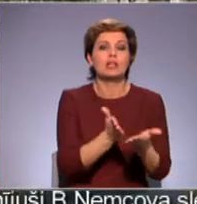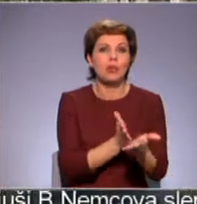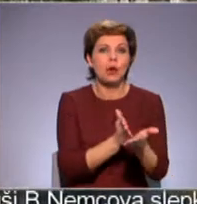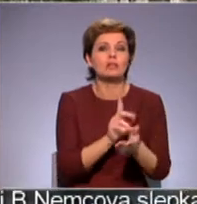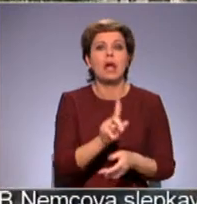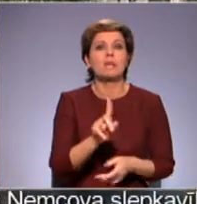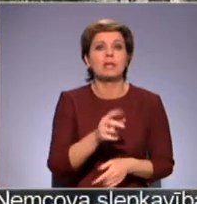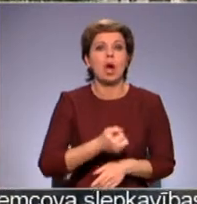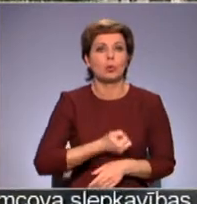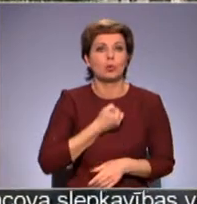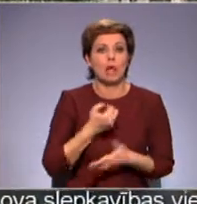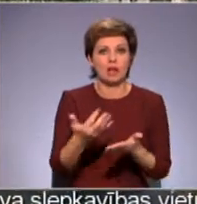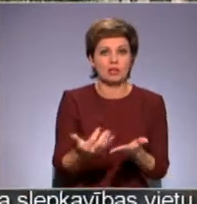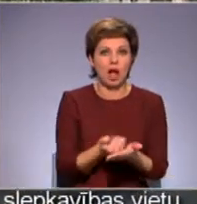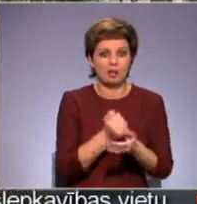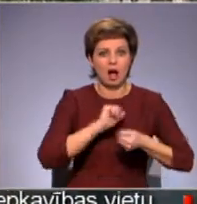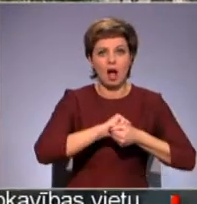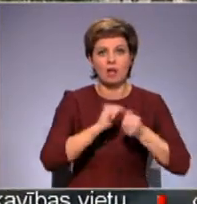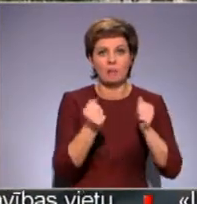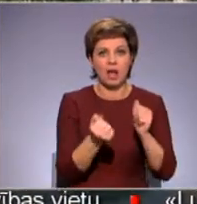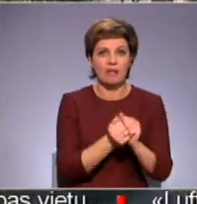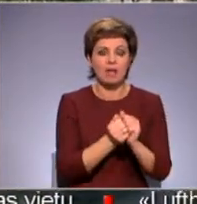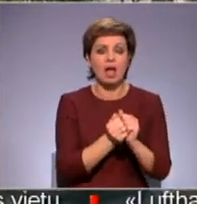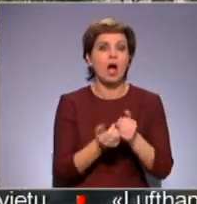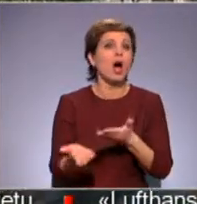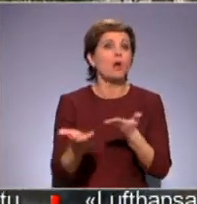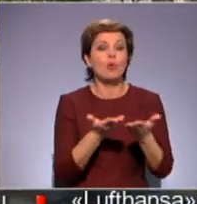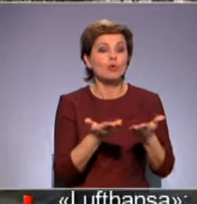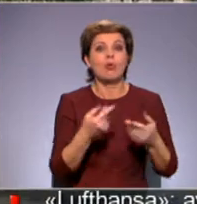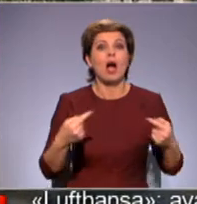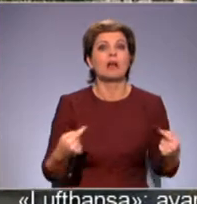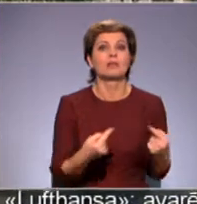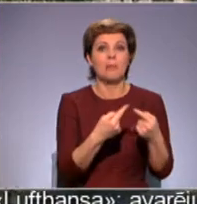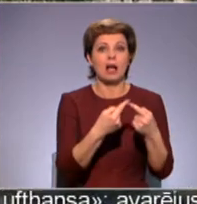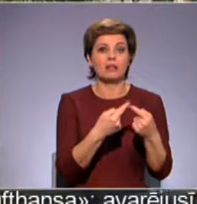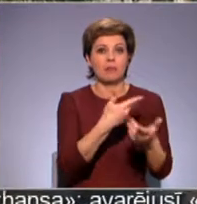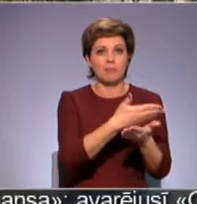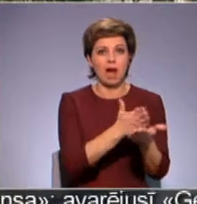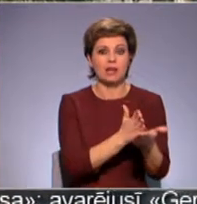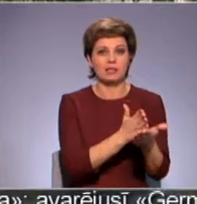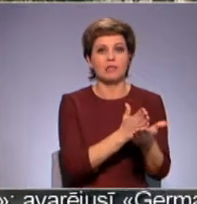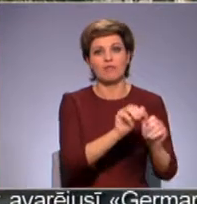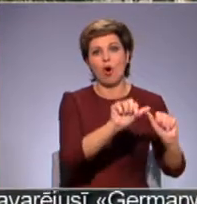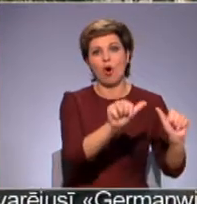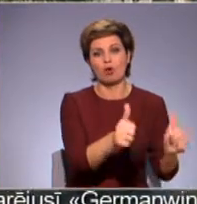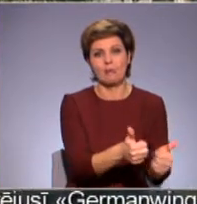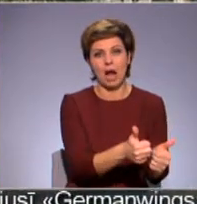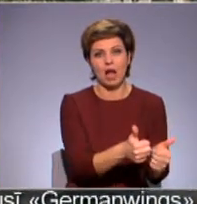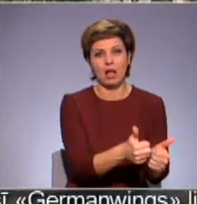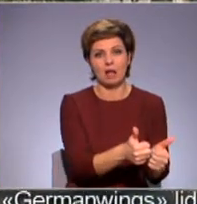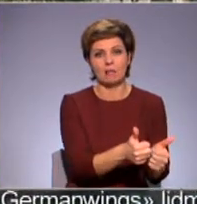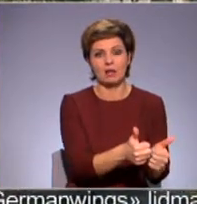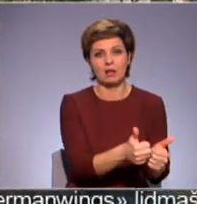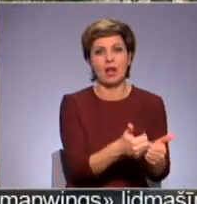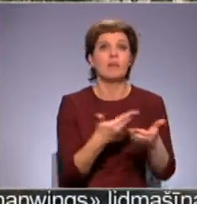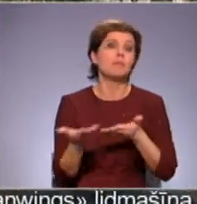pats grūtākais bija atrast akmeni, kurš daudz maz atbilst maizes klaipa formai.